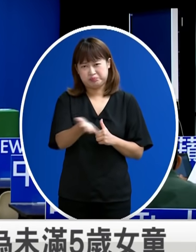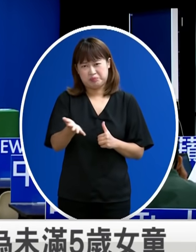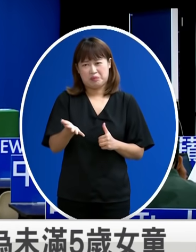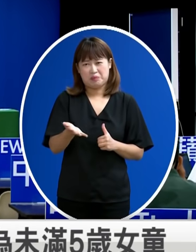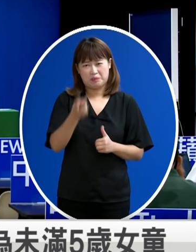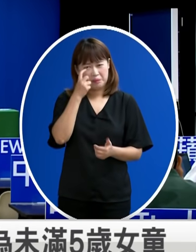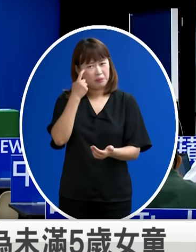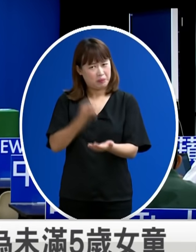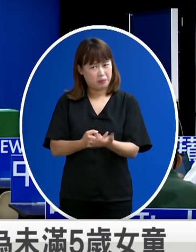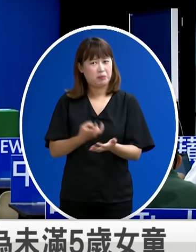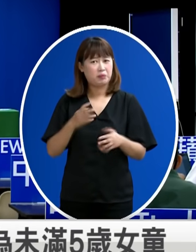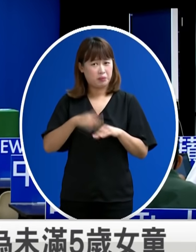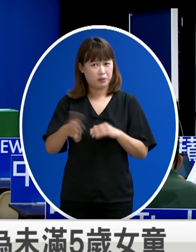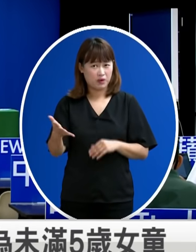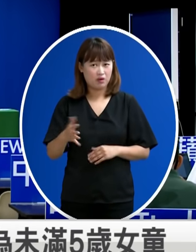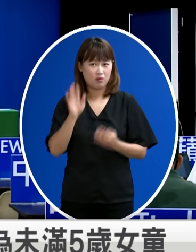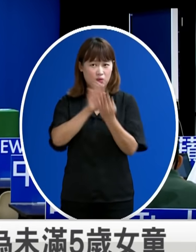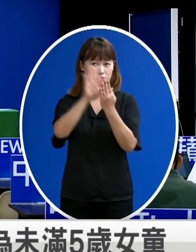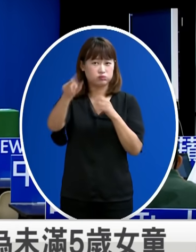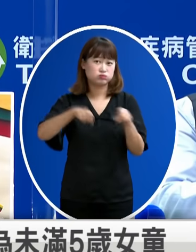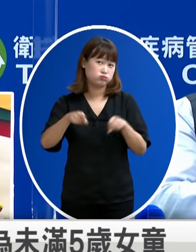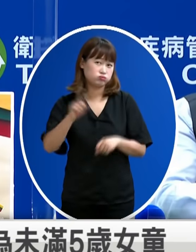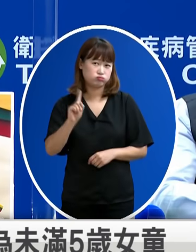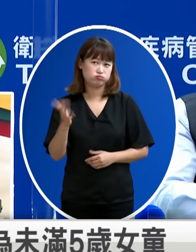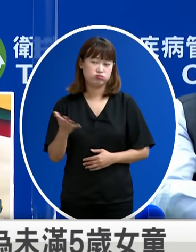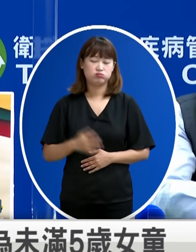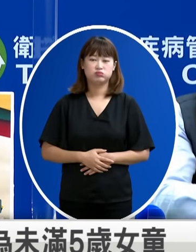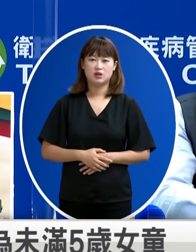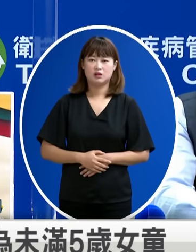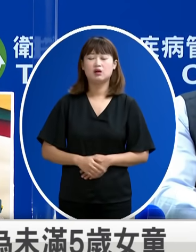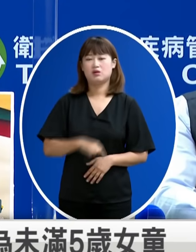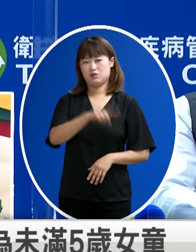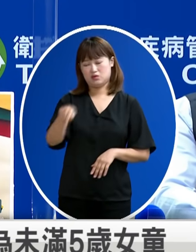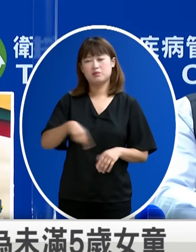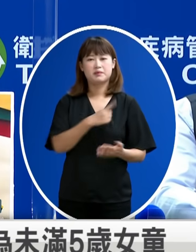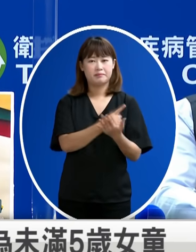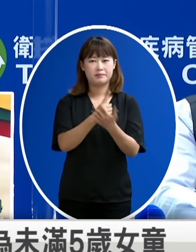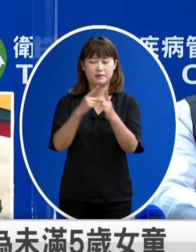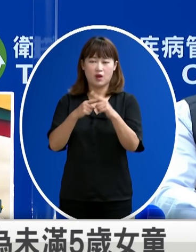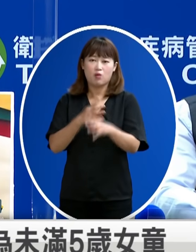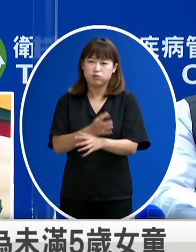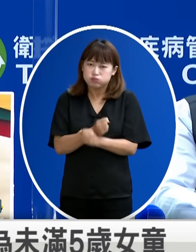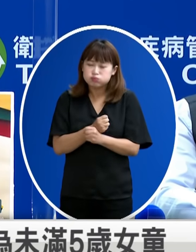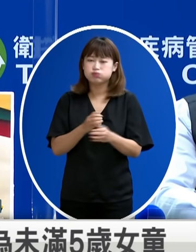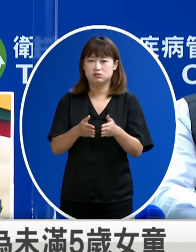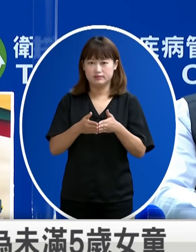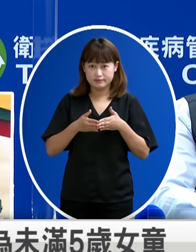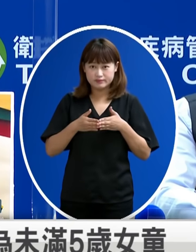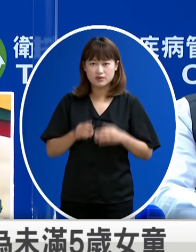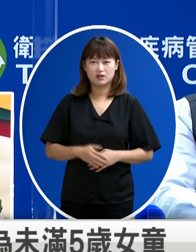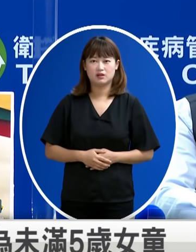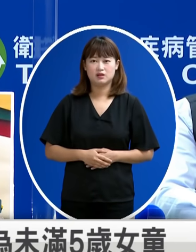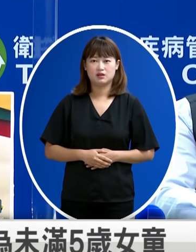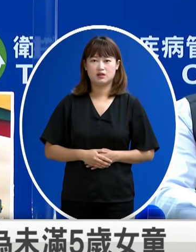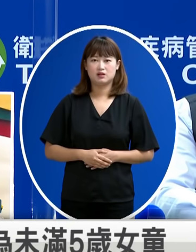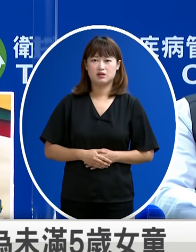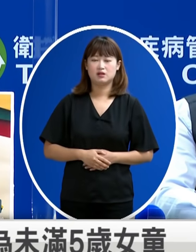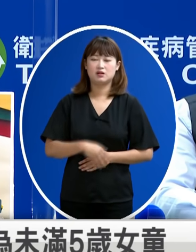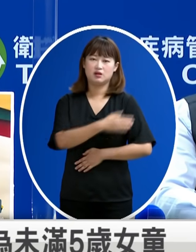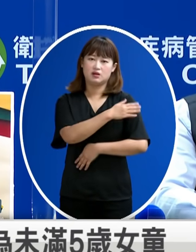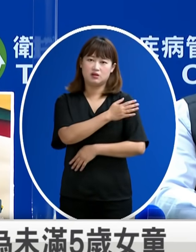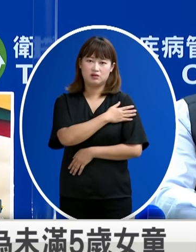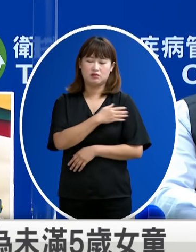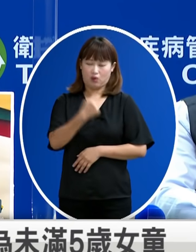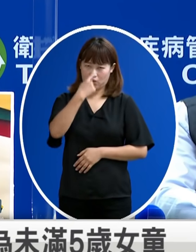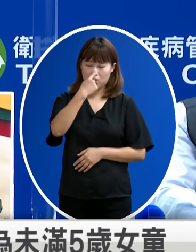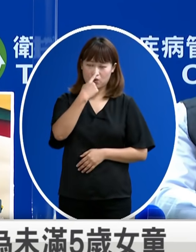话会怎么规划防范？谢谢。 我们的人需要提高警觉哈，但我对整体的这样的一个情势的变化